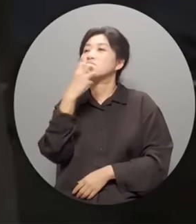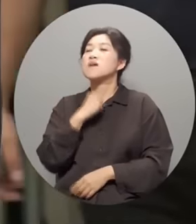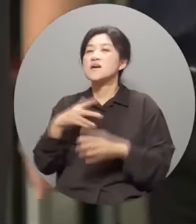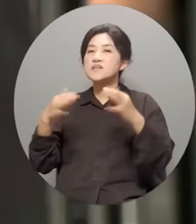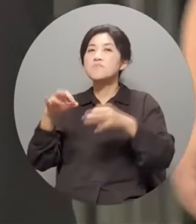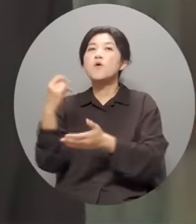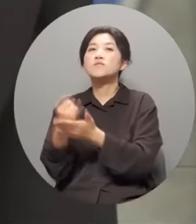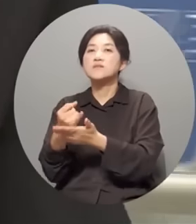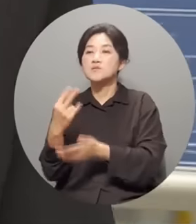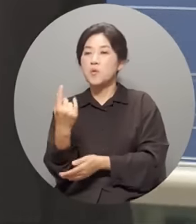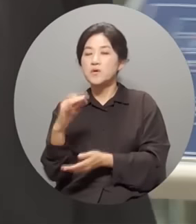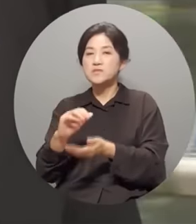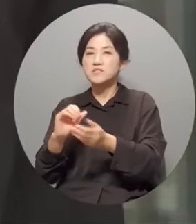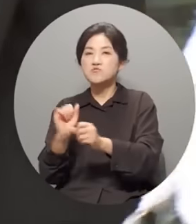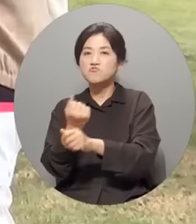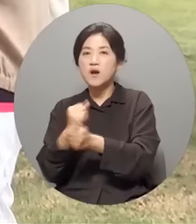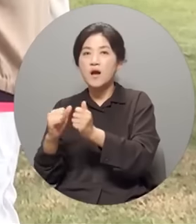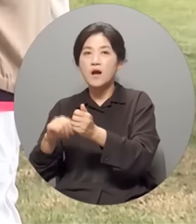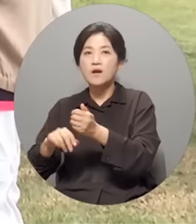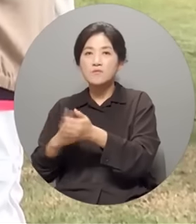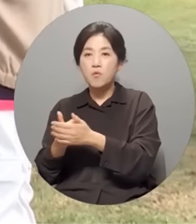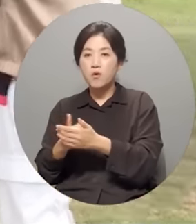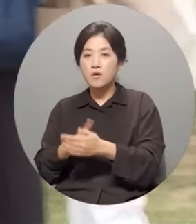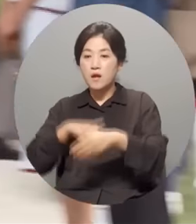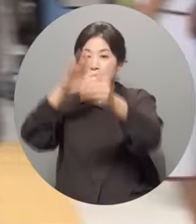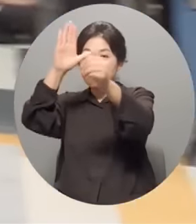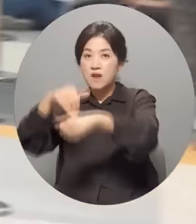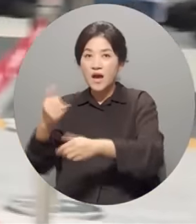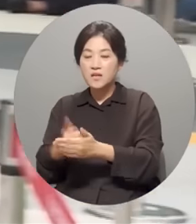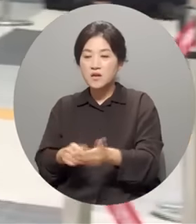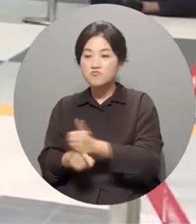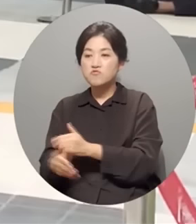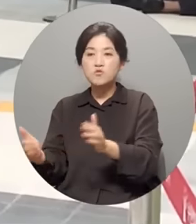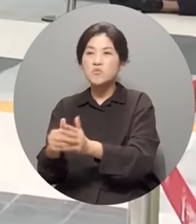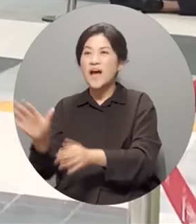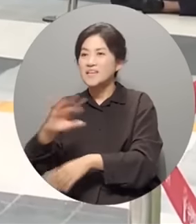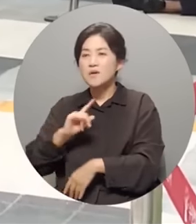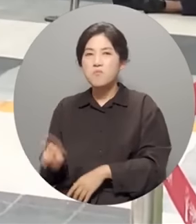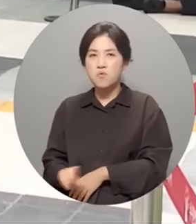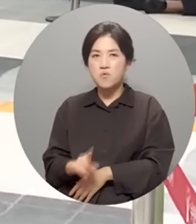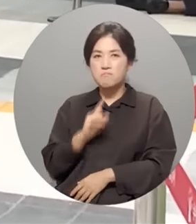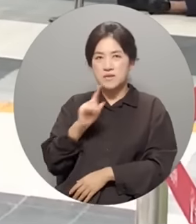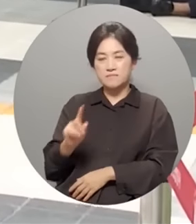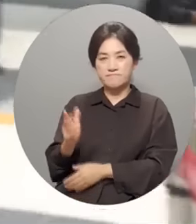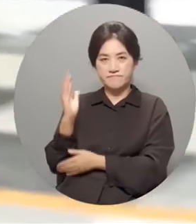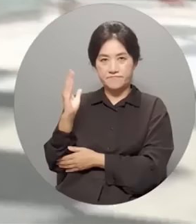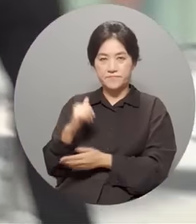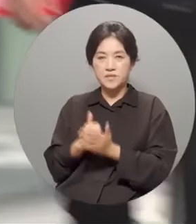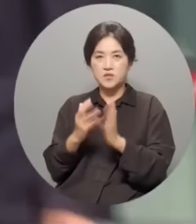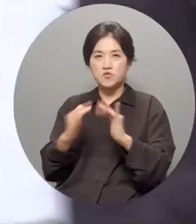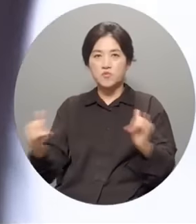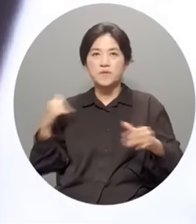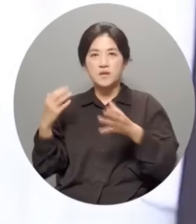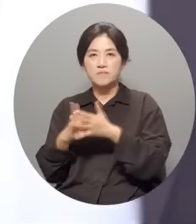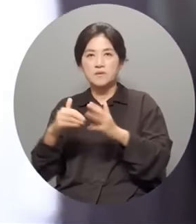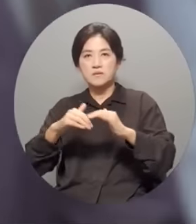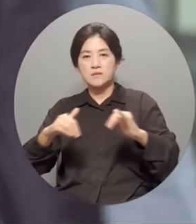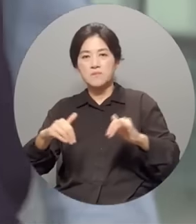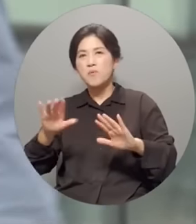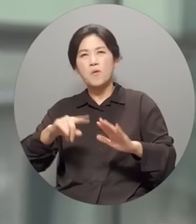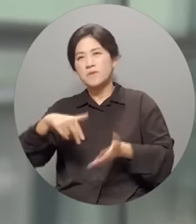여사의 도이치모터스 주가 조작 의혹은 왜 수사 종결조차 하지 않냐고 비판했습니다. 국민의힘은 별도의 입장을